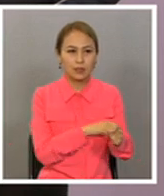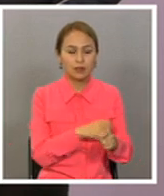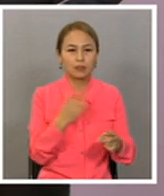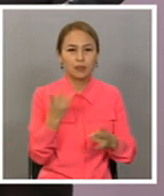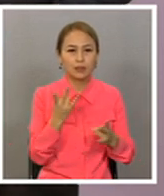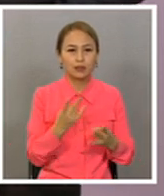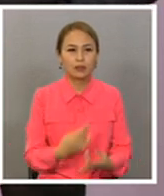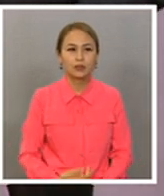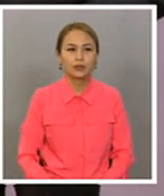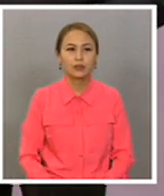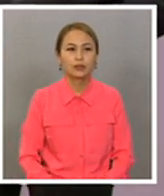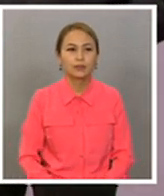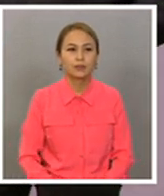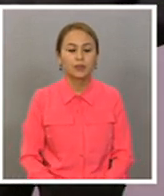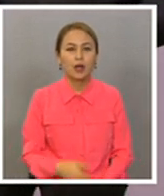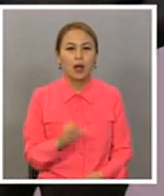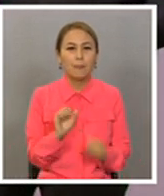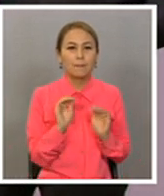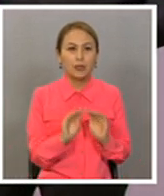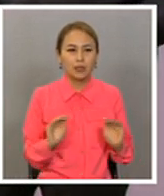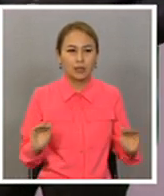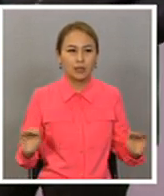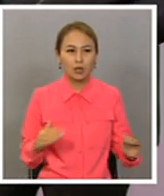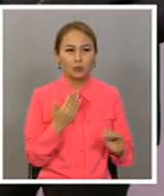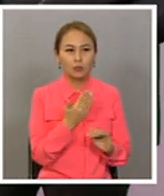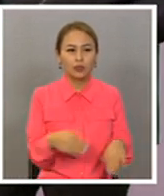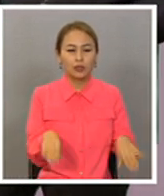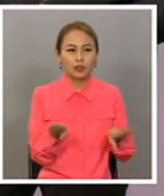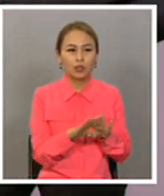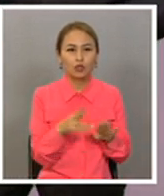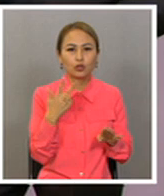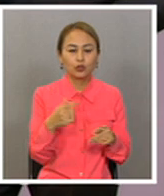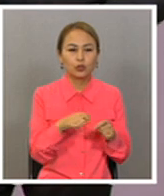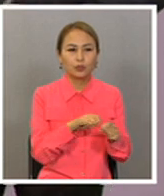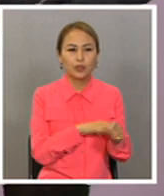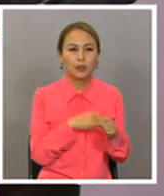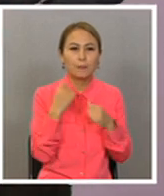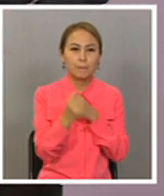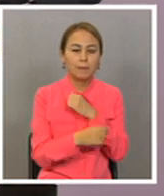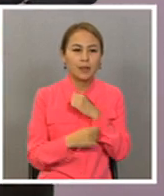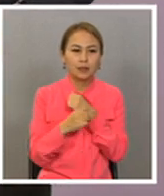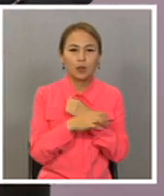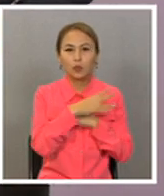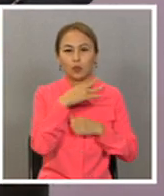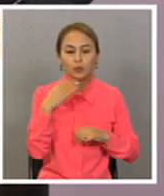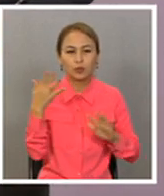eken. Al balalarga bodan 3 metr mata kem jımsaladı.